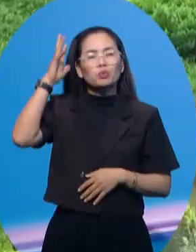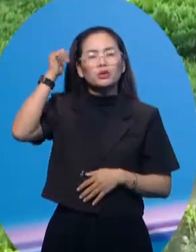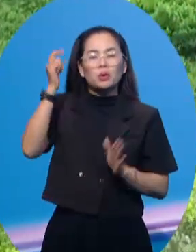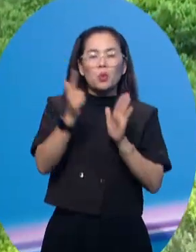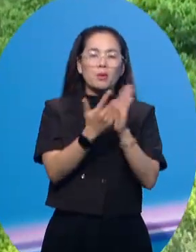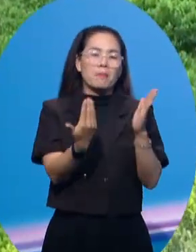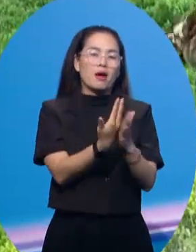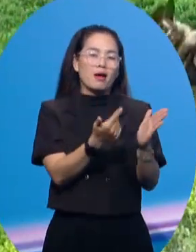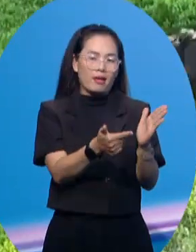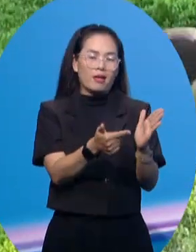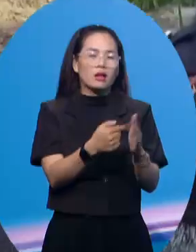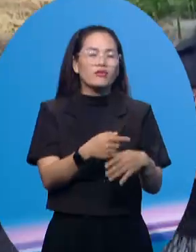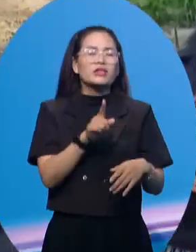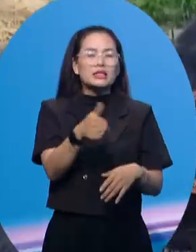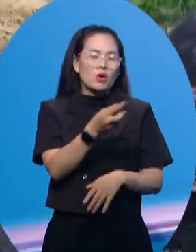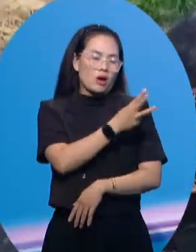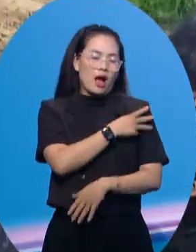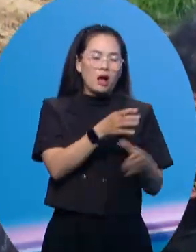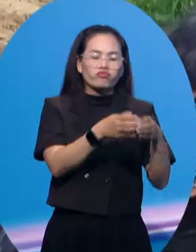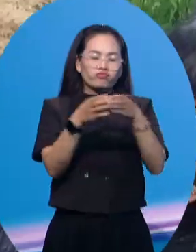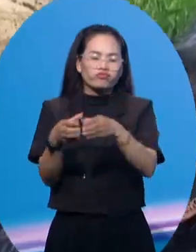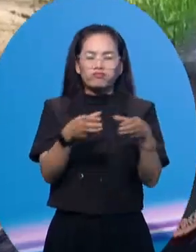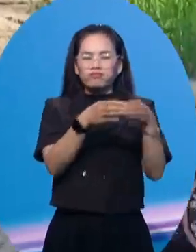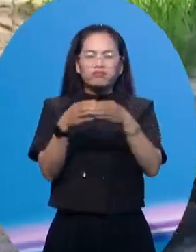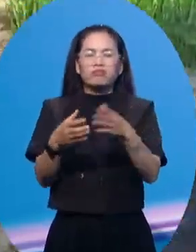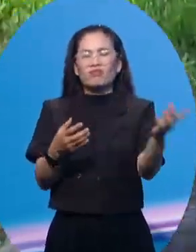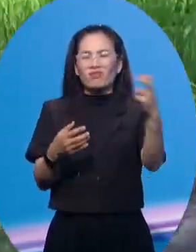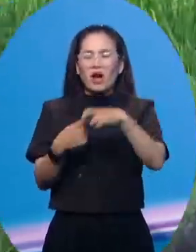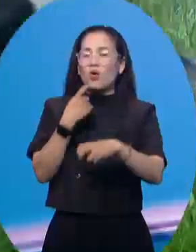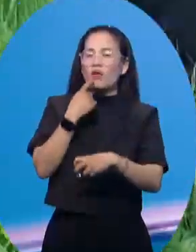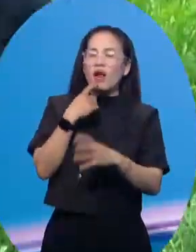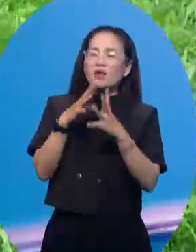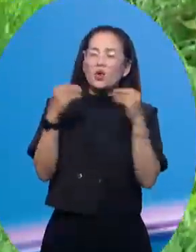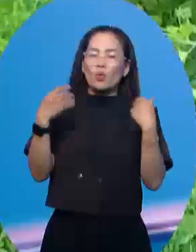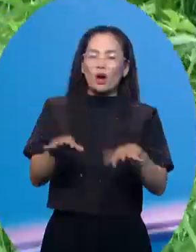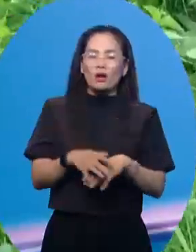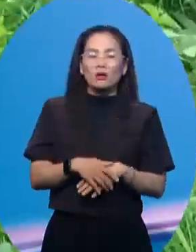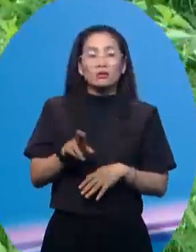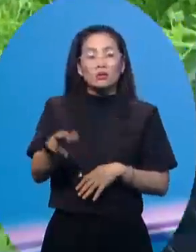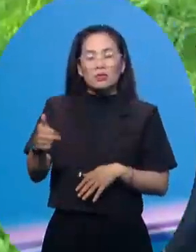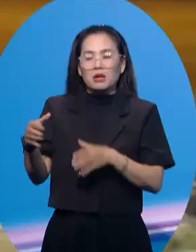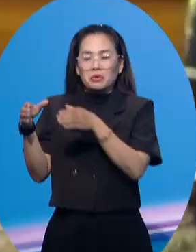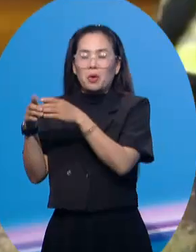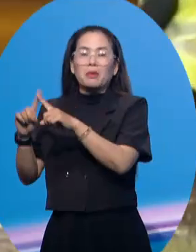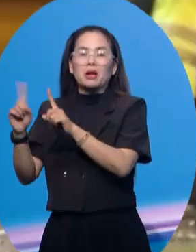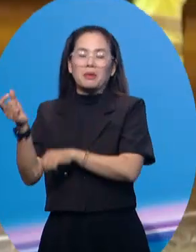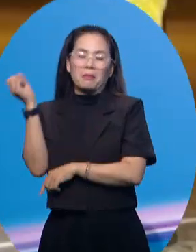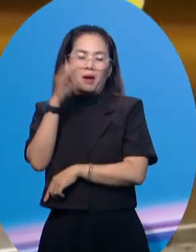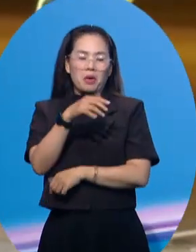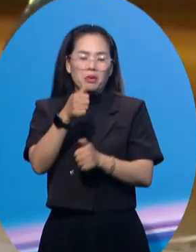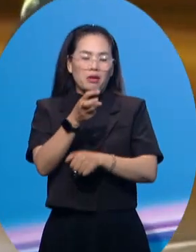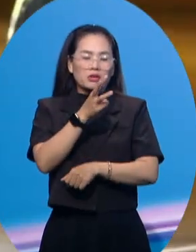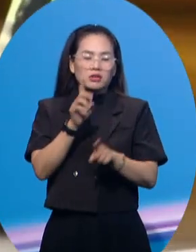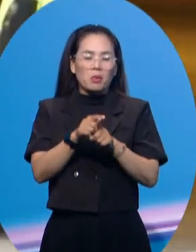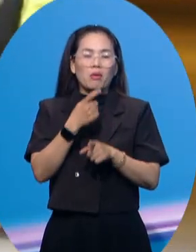luật mới trong việc ngăn chặn dòng người di cư trong tương lai trong khi phe cánh tả cho rằng điều này vi phạm các cam kết của phần lang trong hoạt động nhân quyền